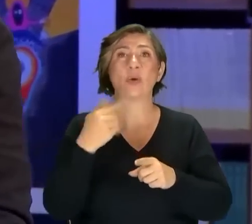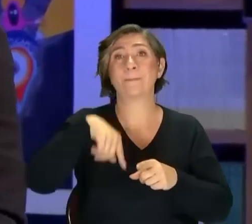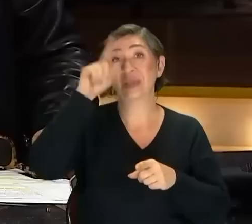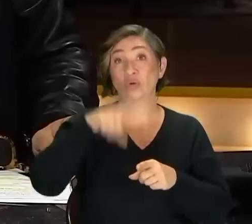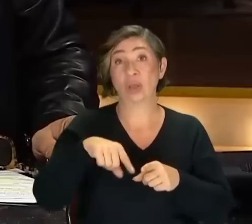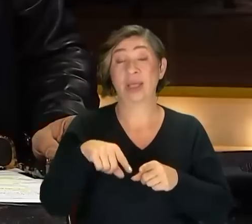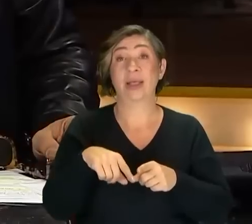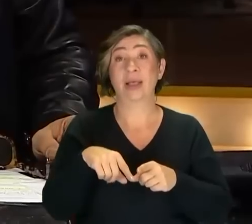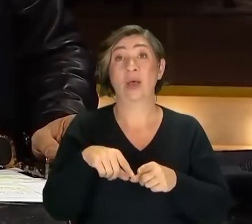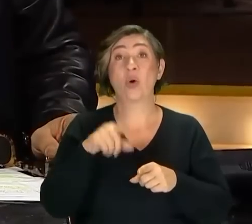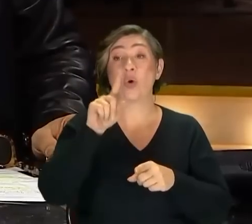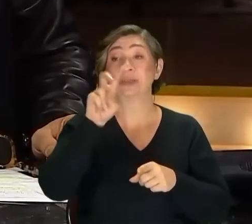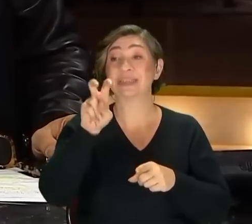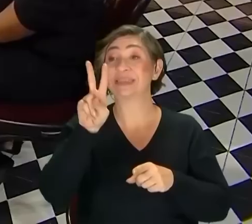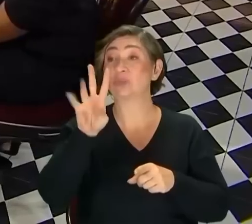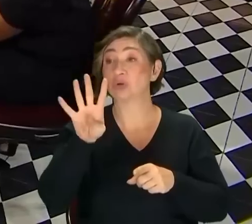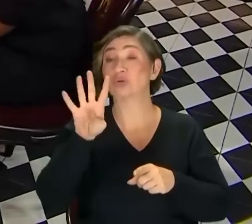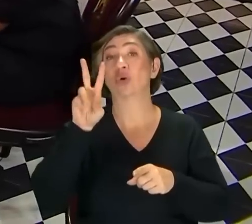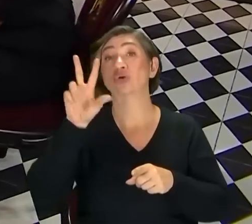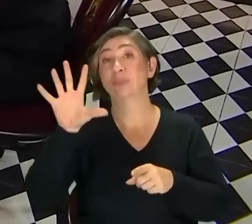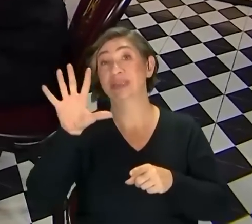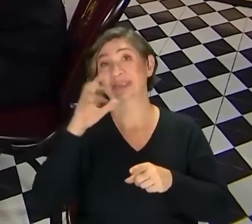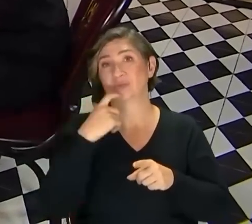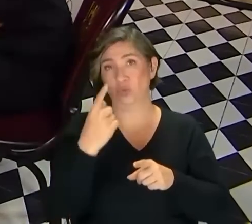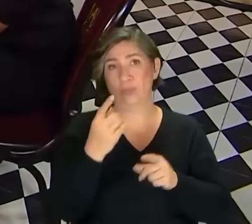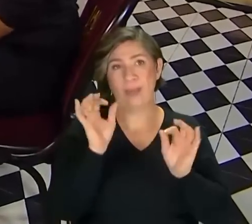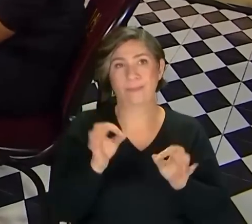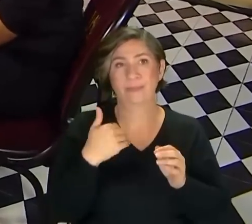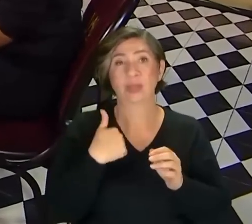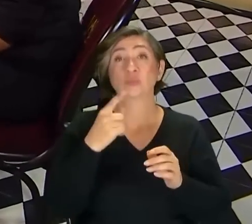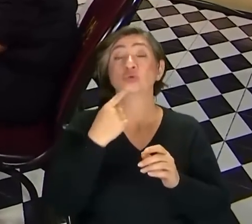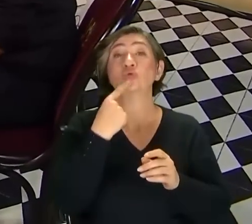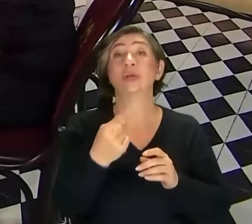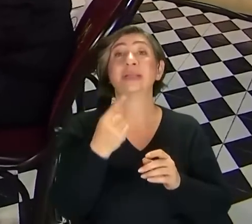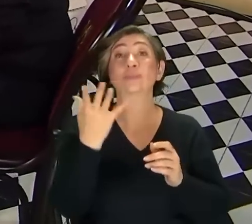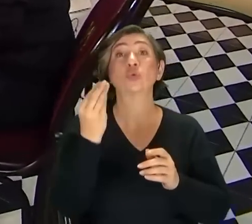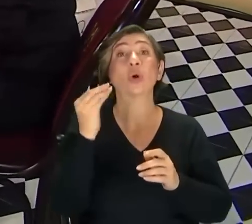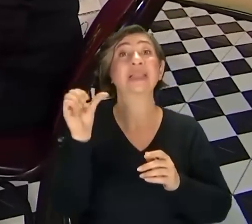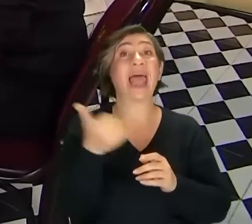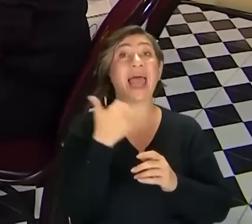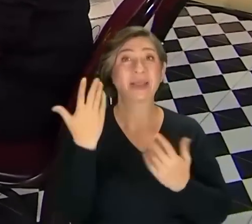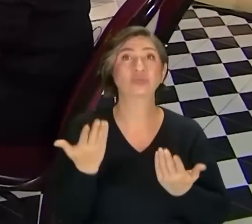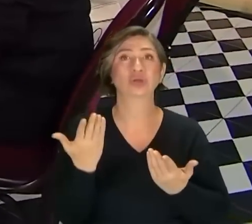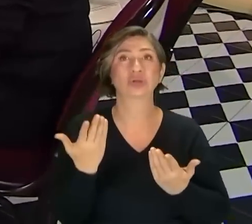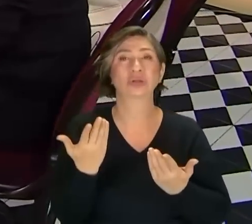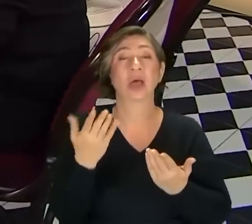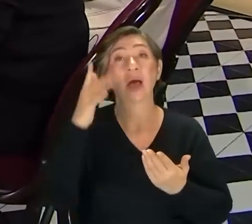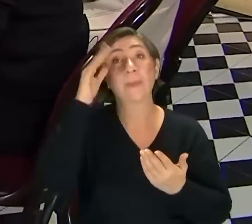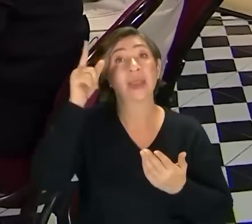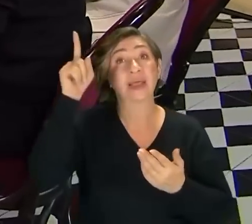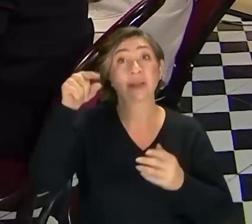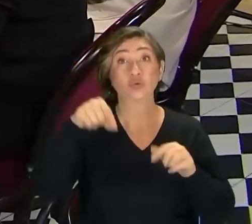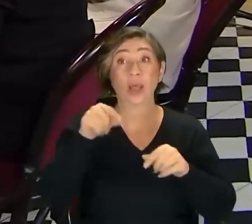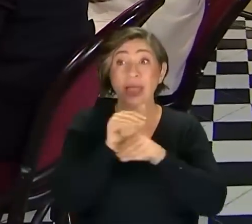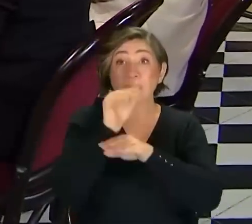günde ve 18-24-24-35 benim yaş kitlem diyorum mesela. Bu söylediğim şey o kadar değerli bir şeymiş ki. Tabii. Amerika'da şu